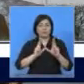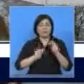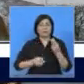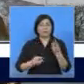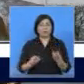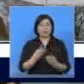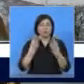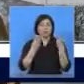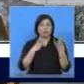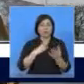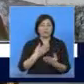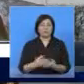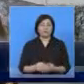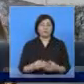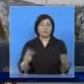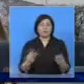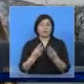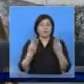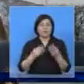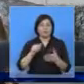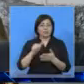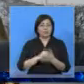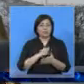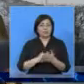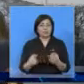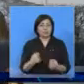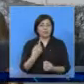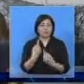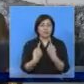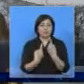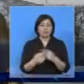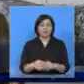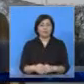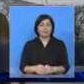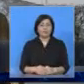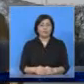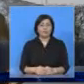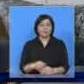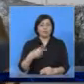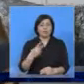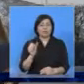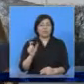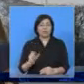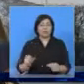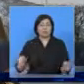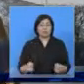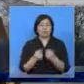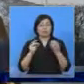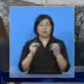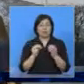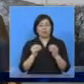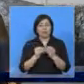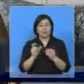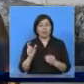Өрттің қазіргі таңда салдары анықталуда, себебі және өрттен 2 адам құтқарылып, 10 адам